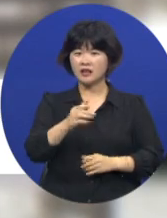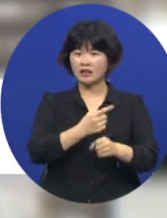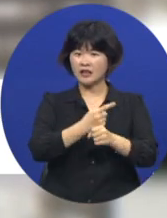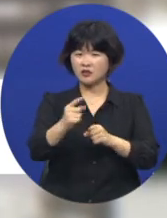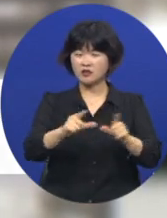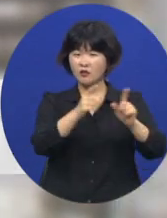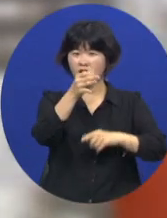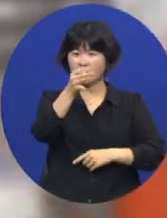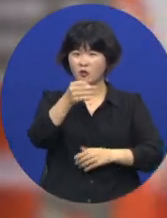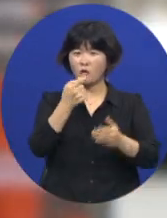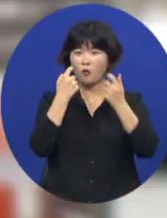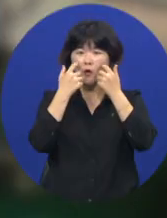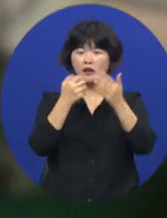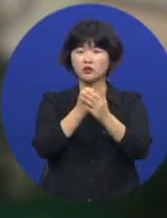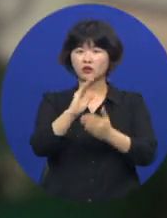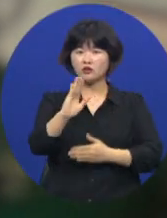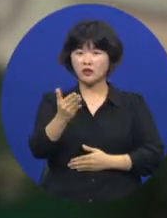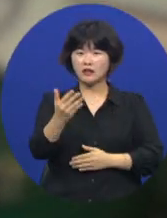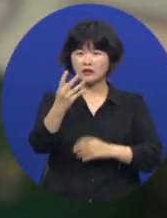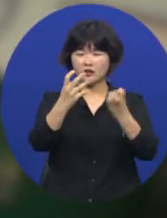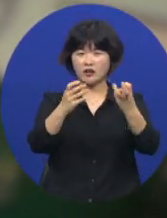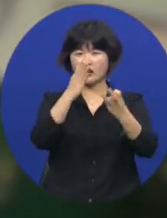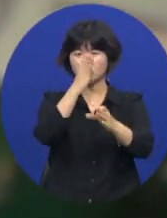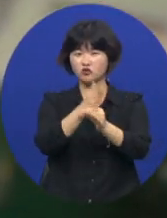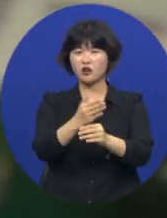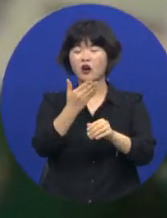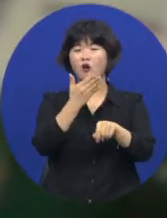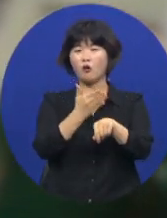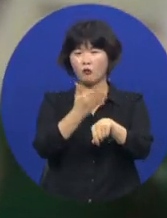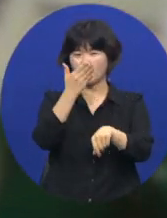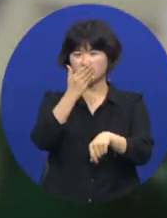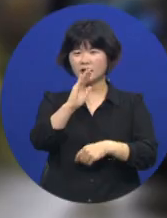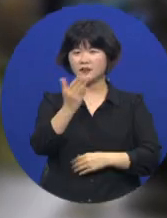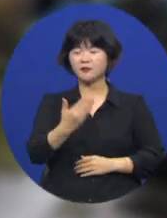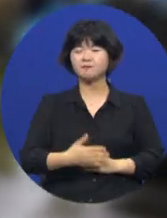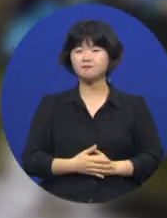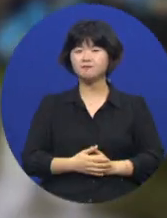내년 생활임금을 확정한 13개 시도 가운데 9번째로 적은